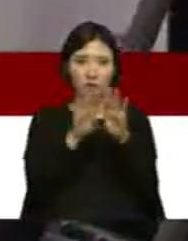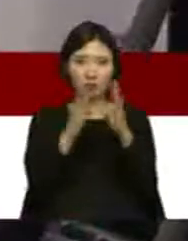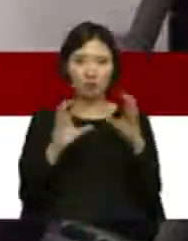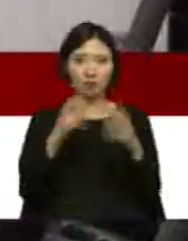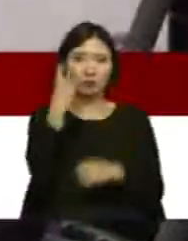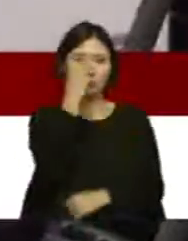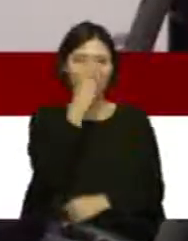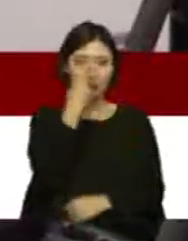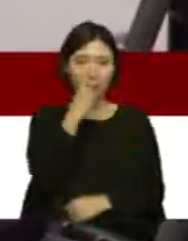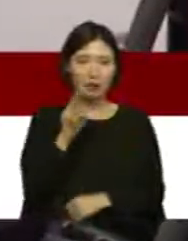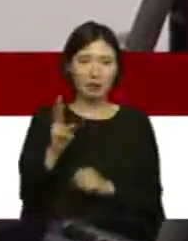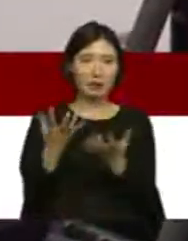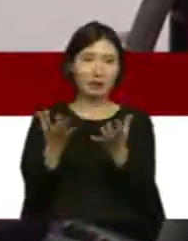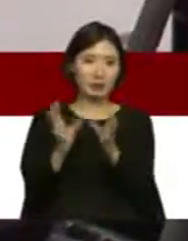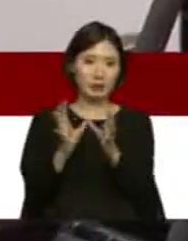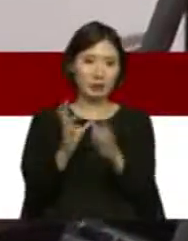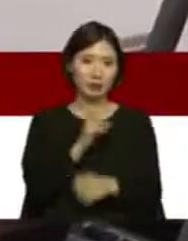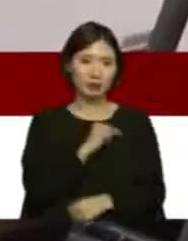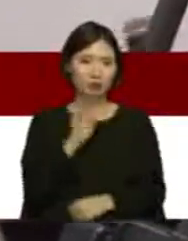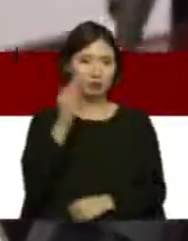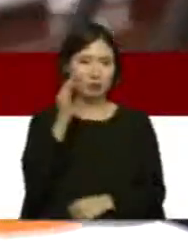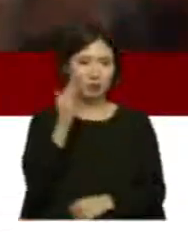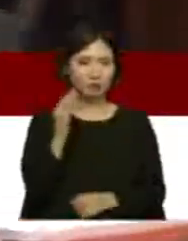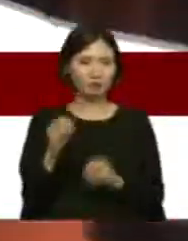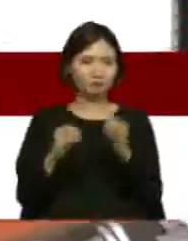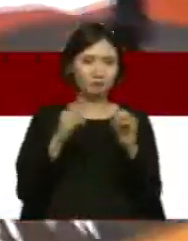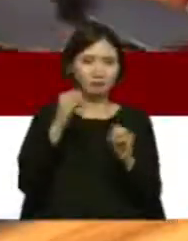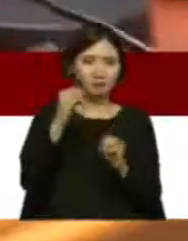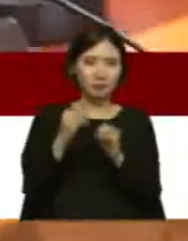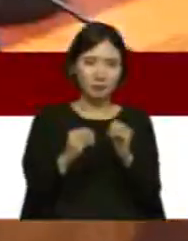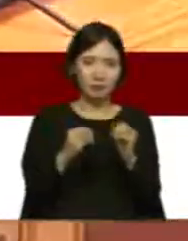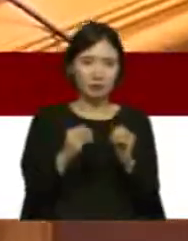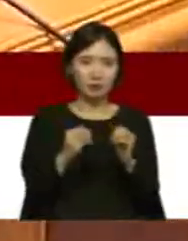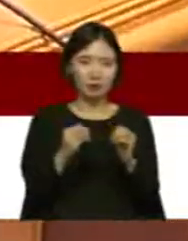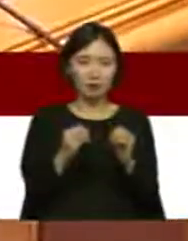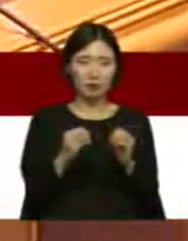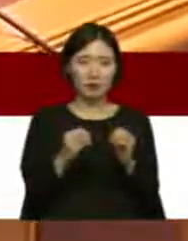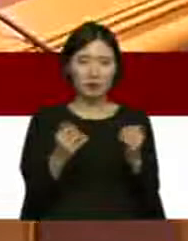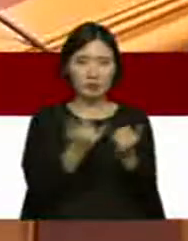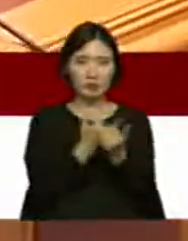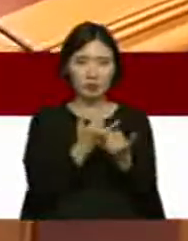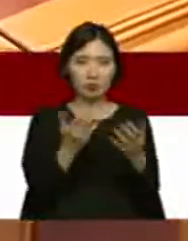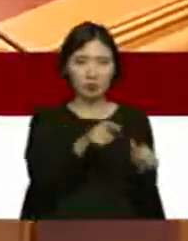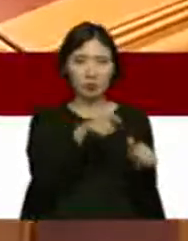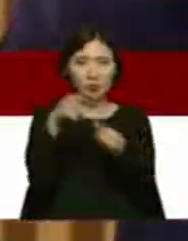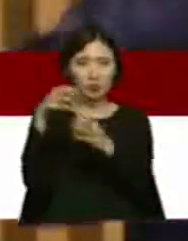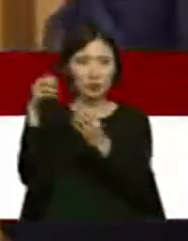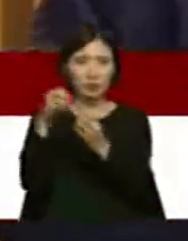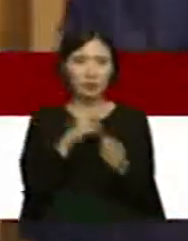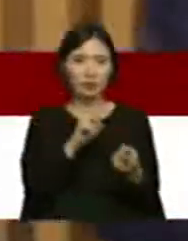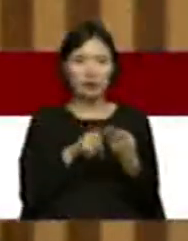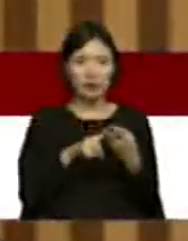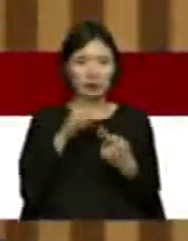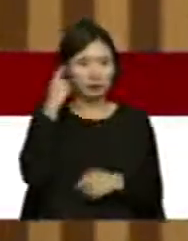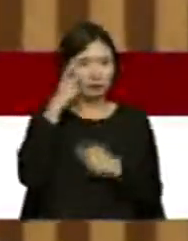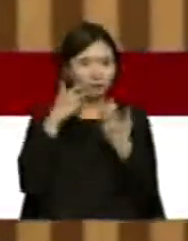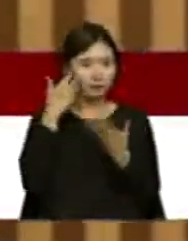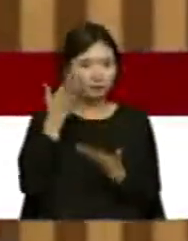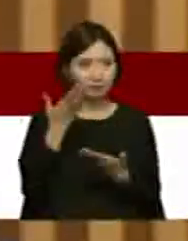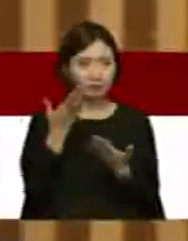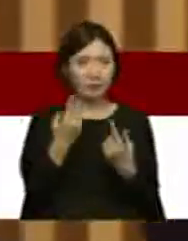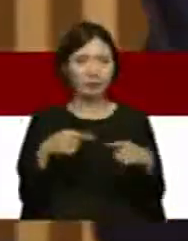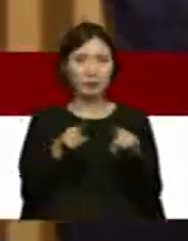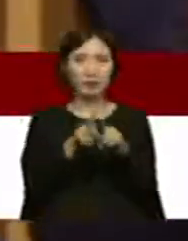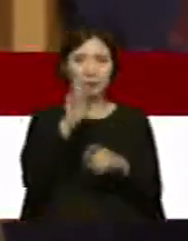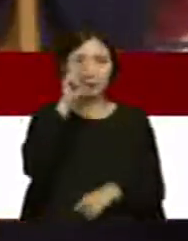국정감사에서 야당 의원들은 최근 불거진 서울교통공사 친인척 고용세습에 대한 질의를 벌였습니다. 이와